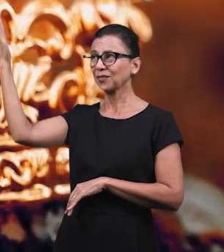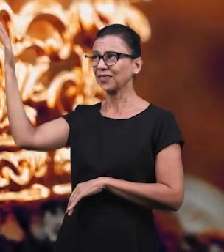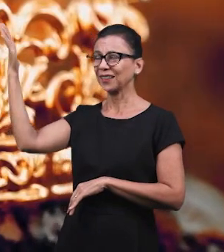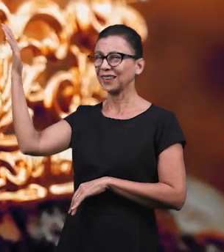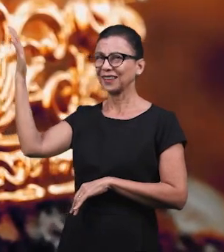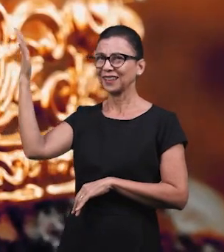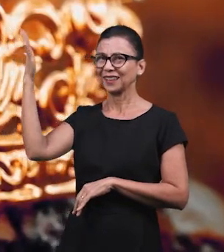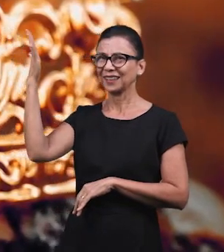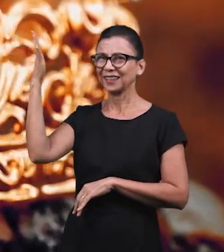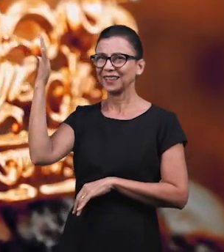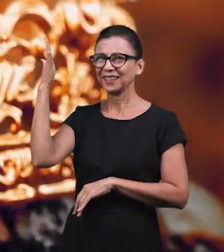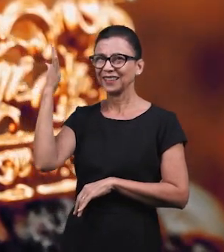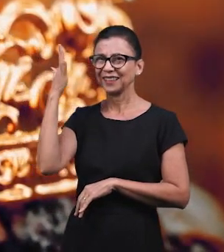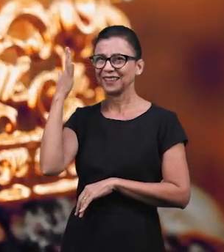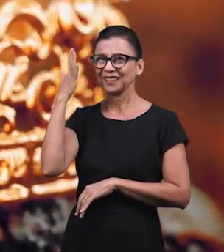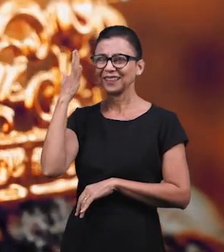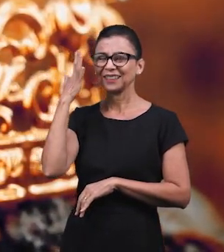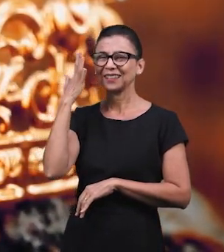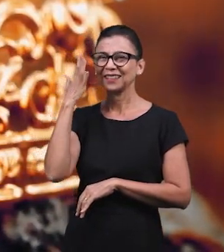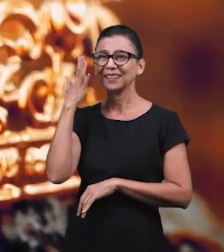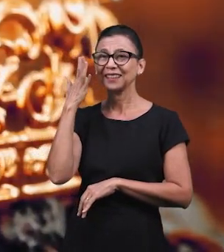песнь. Бог, кому мы служим,